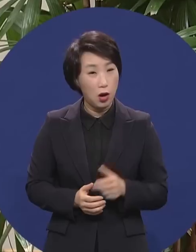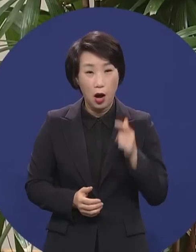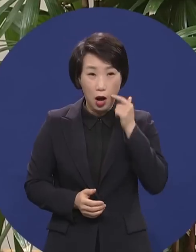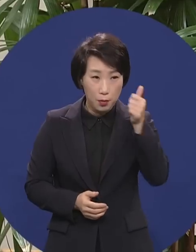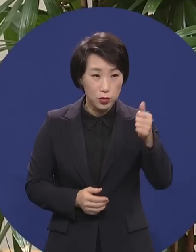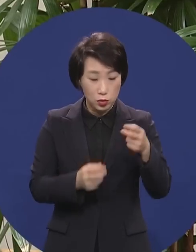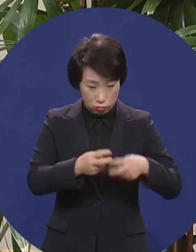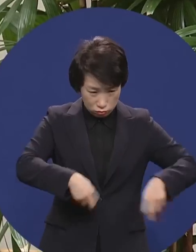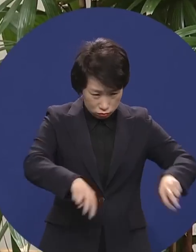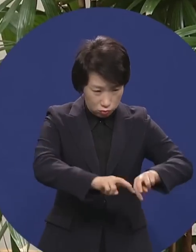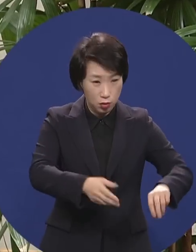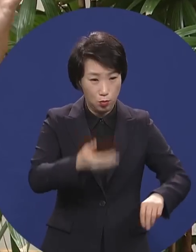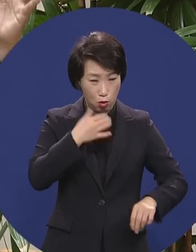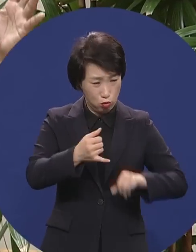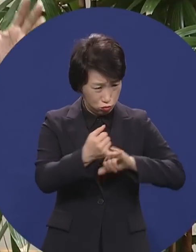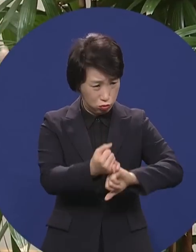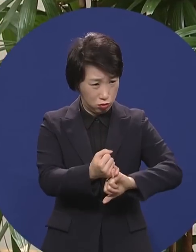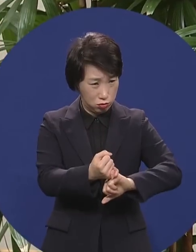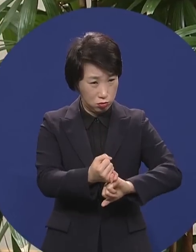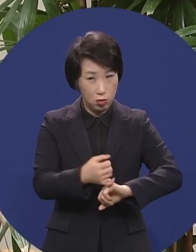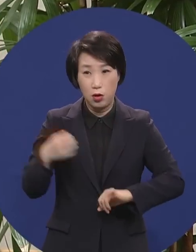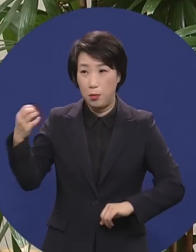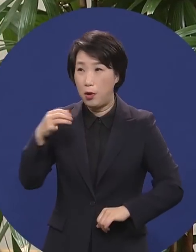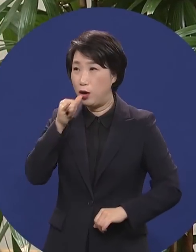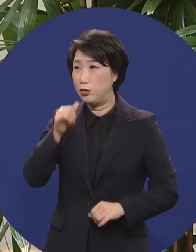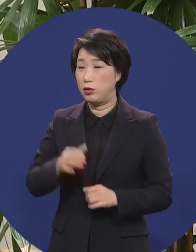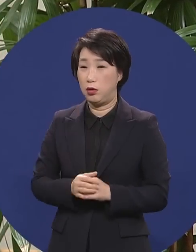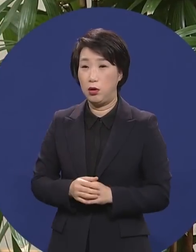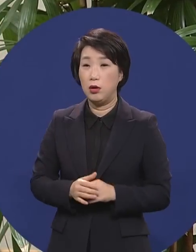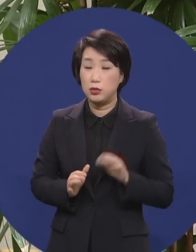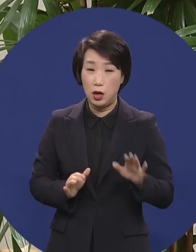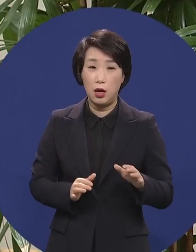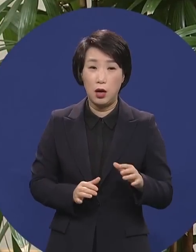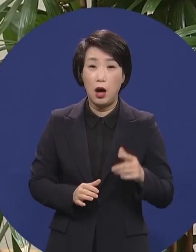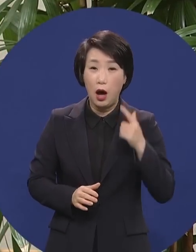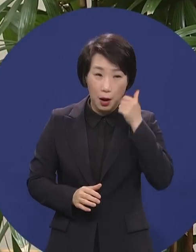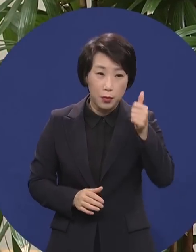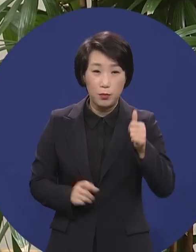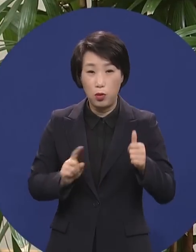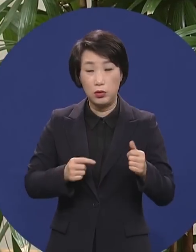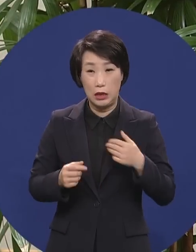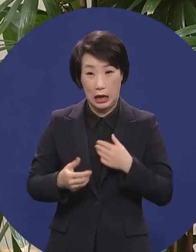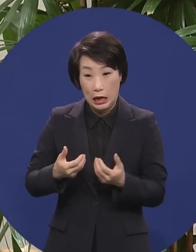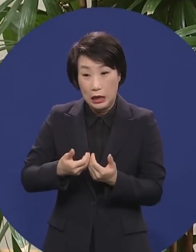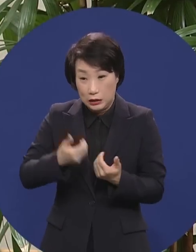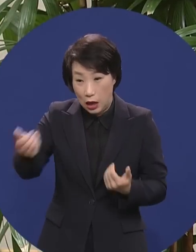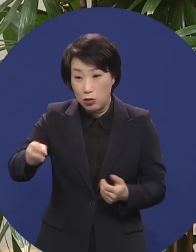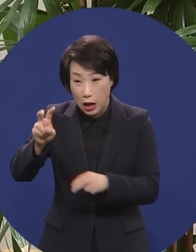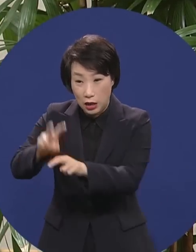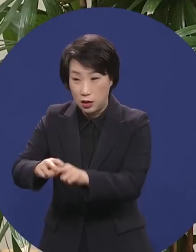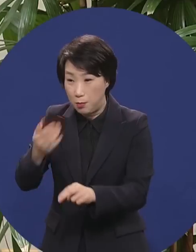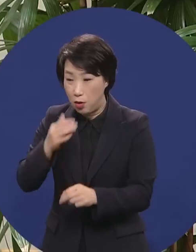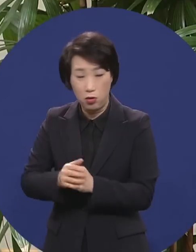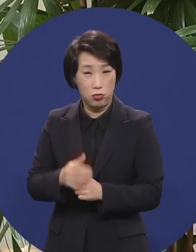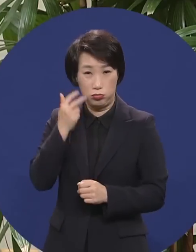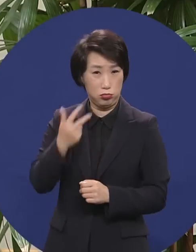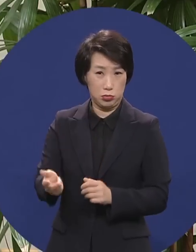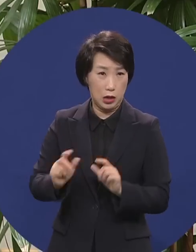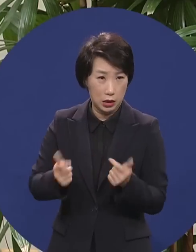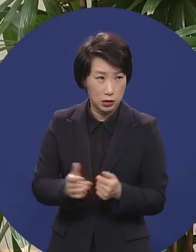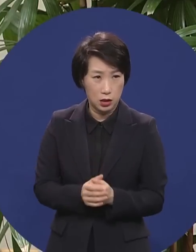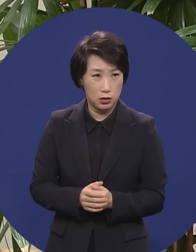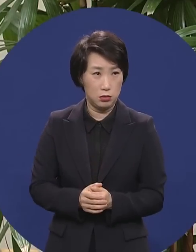아버지하고 반드시 식사를 같이 해야 된다. 그리고 아버지가 또 그렇게 하는 걸 용납하지 않으시오. 왜 그렇게